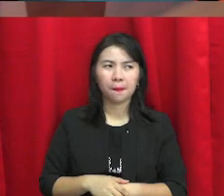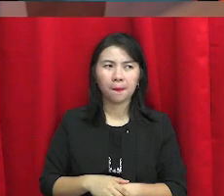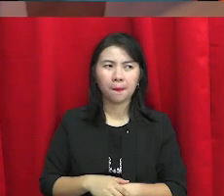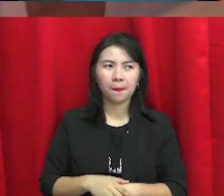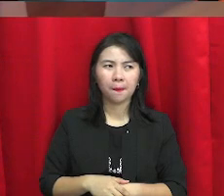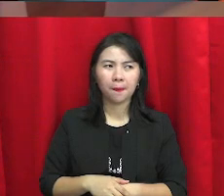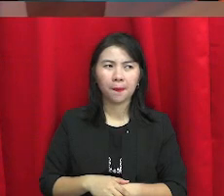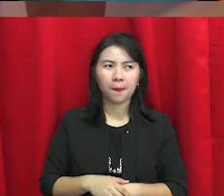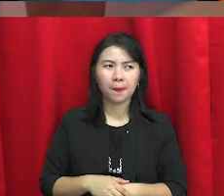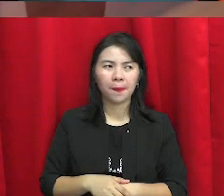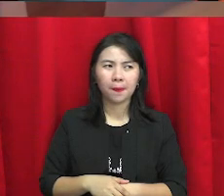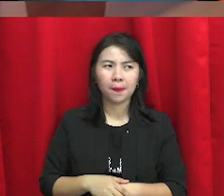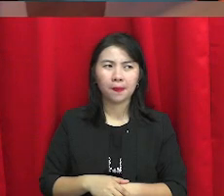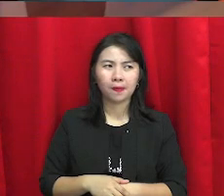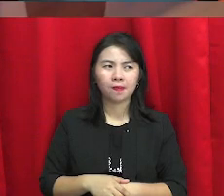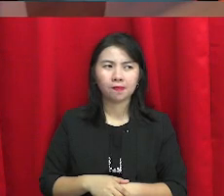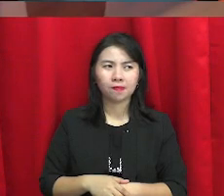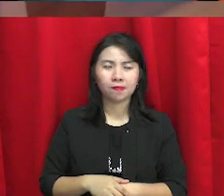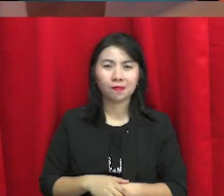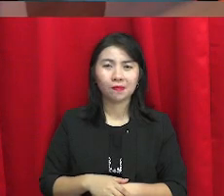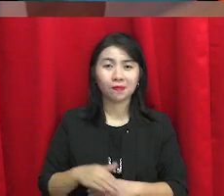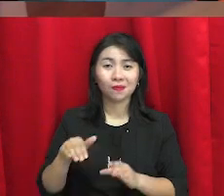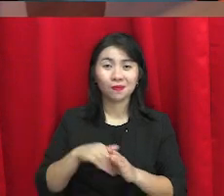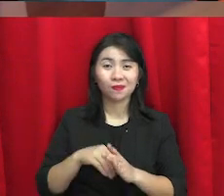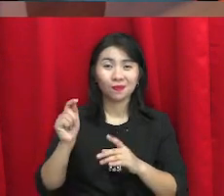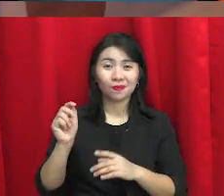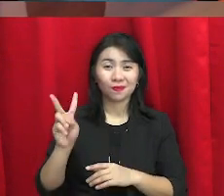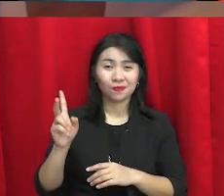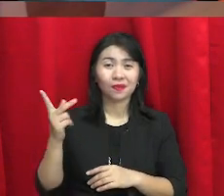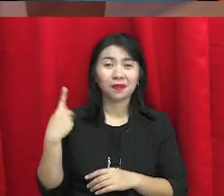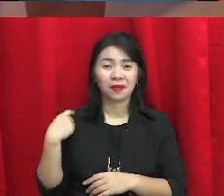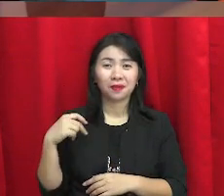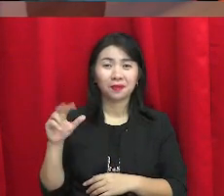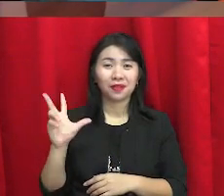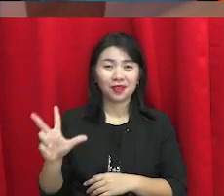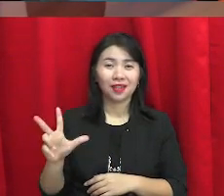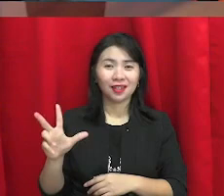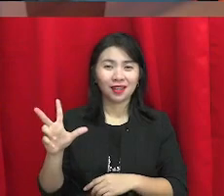sa channel na tayo eh. Oh, may 3 o'clock habit. Oh, di ba?